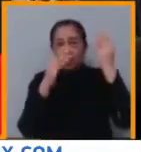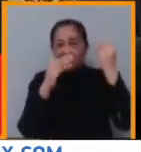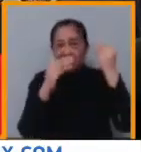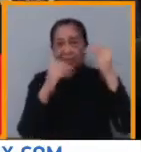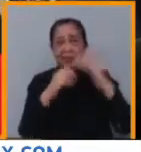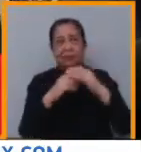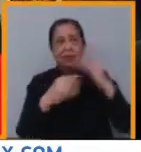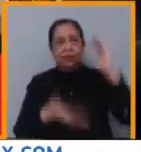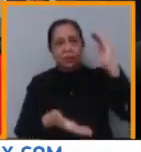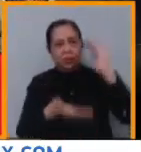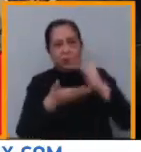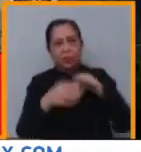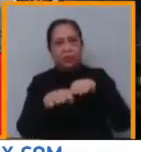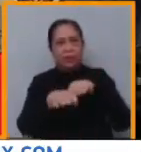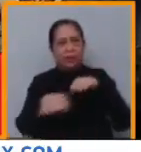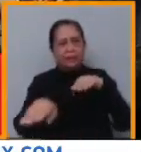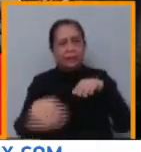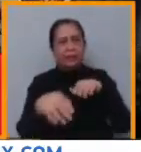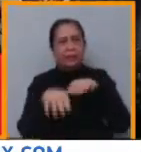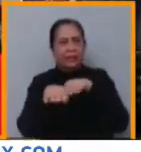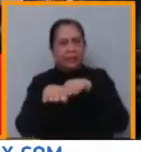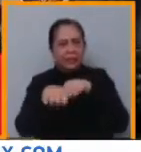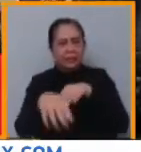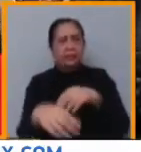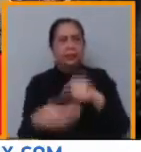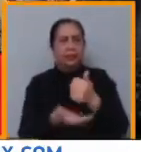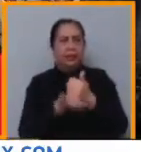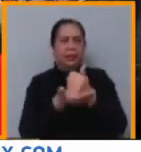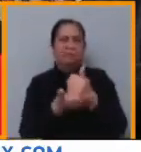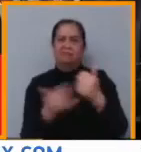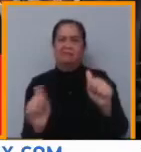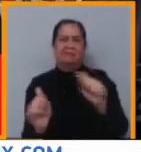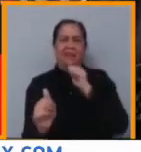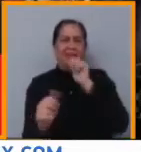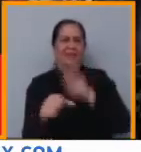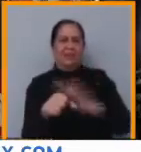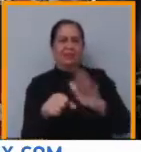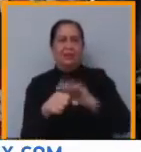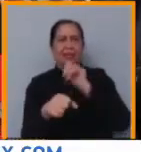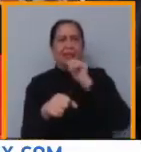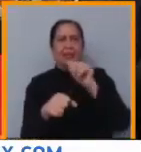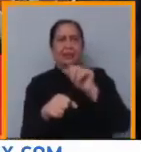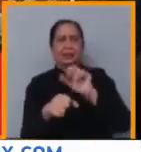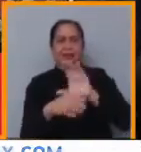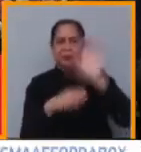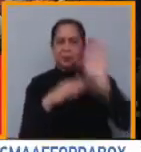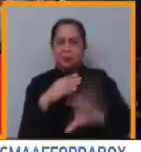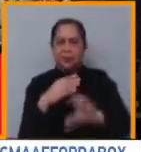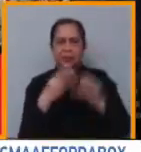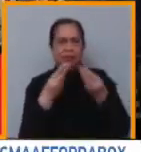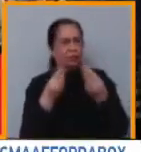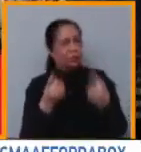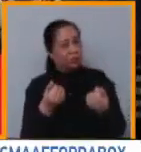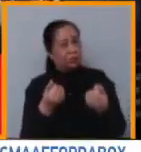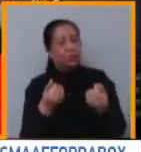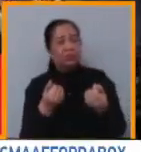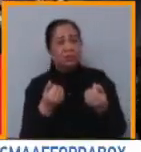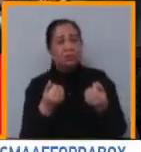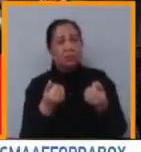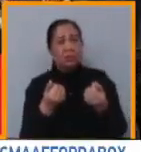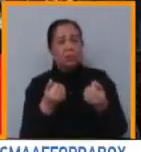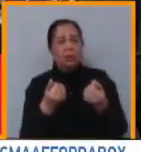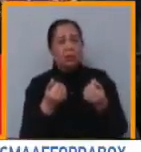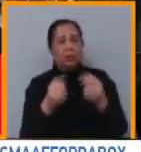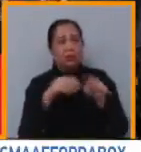traffic, makatulong sa ano, hindi pa talaga totally na nasulusunan yung traffic at saka